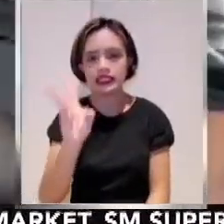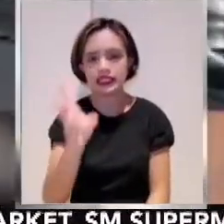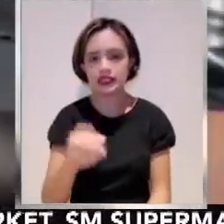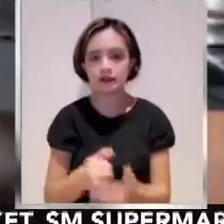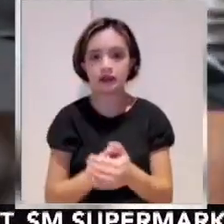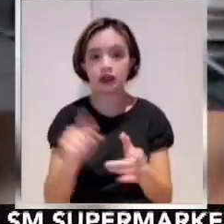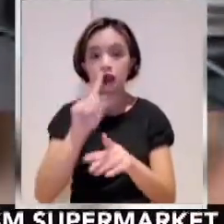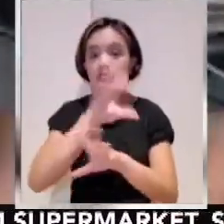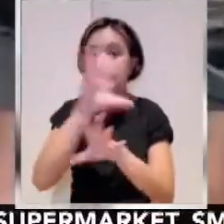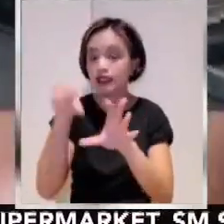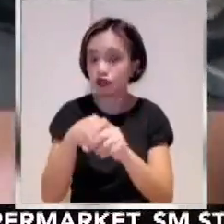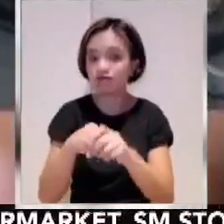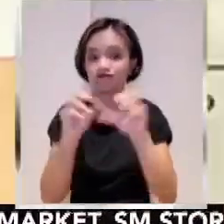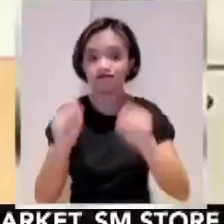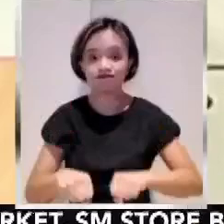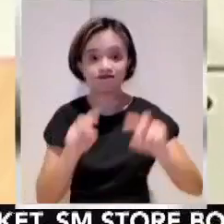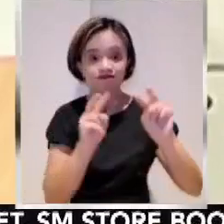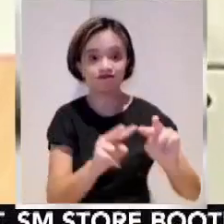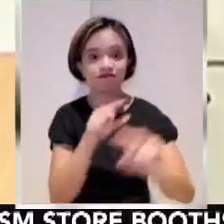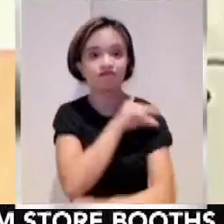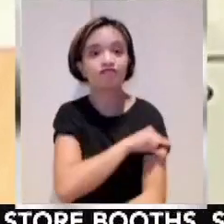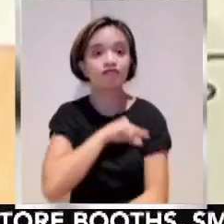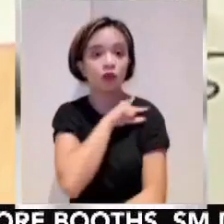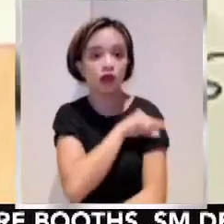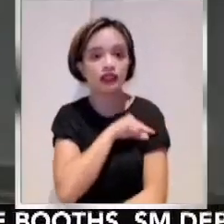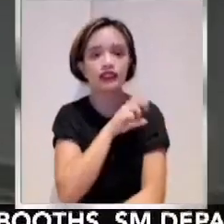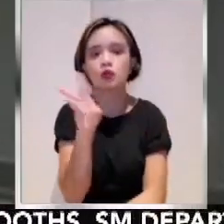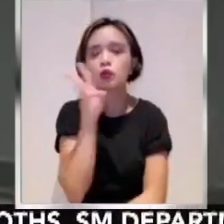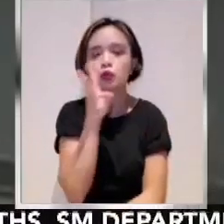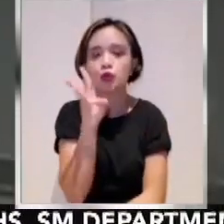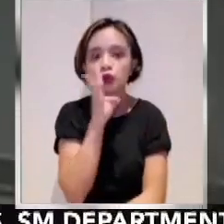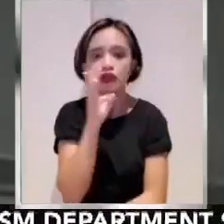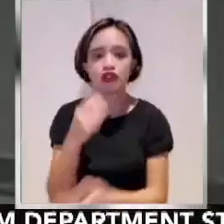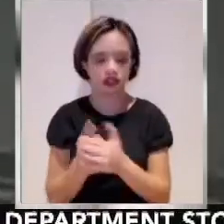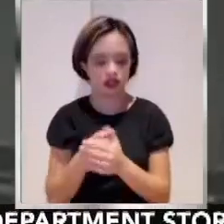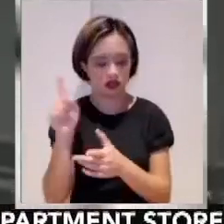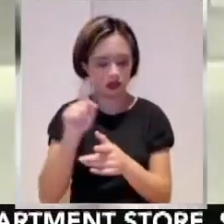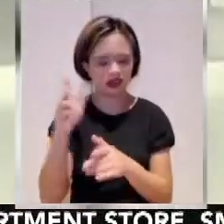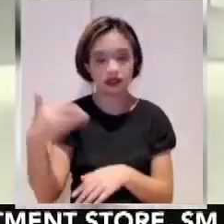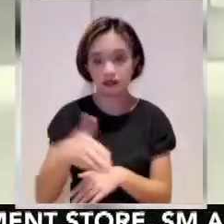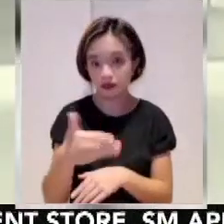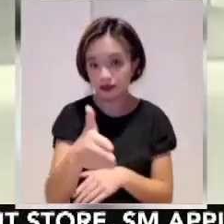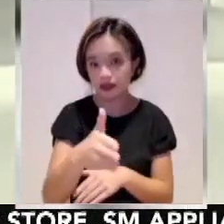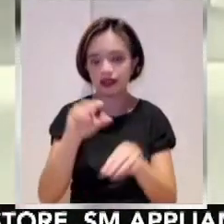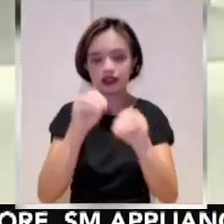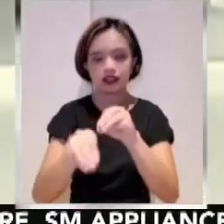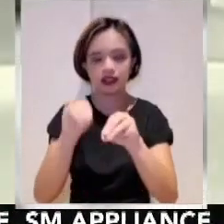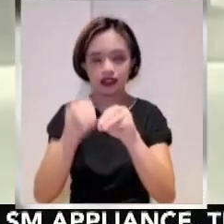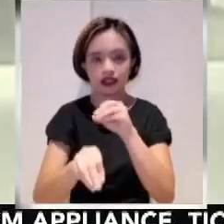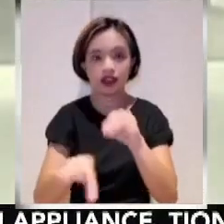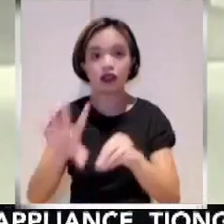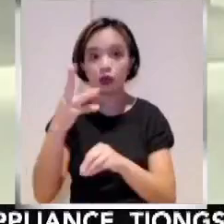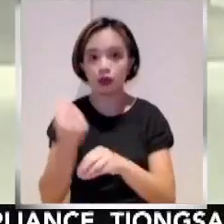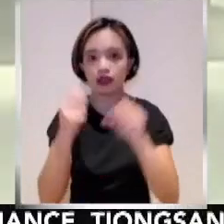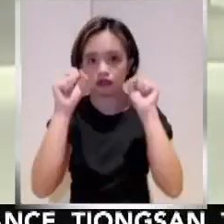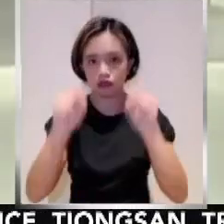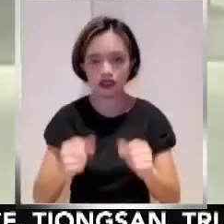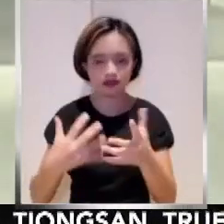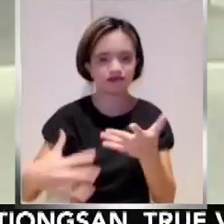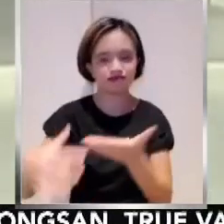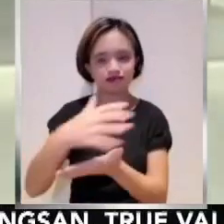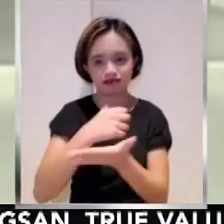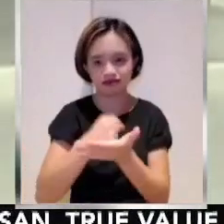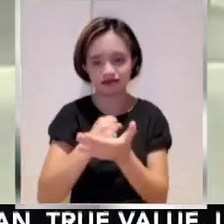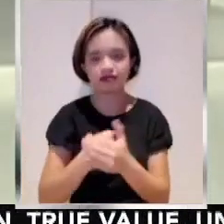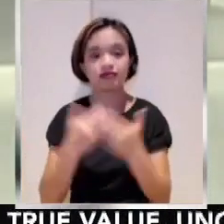pwedeng mamonitor ang kalidad ng tubig, ang kondisyon ng isda at ng halaman, at kung kailan ito pwedeng anihin. May makukuhang